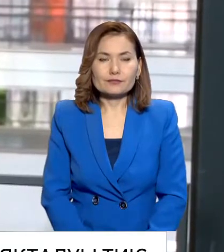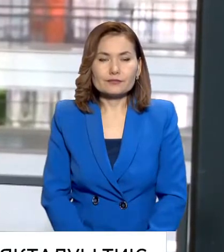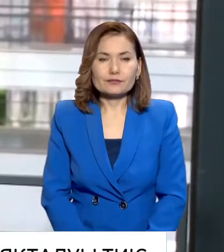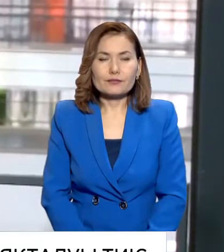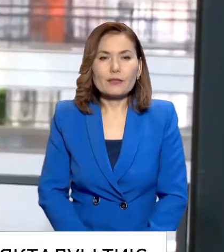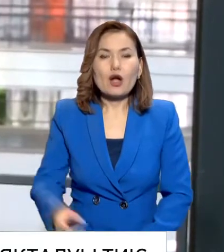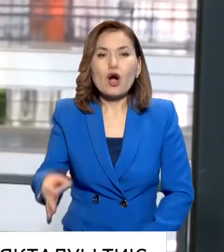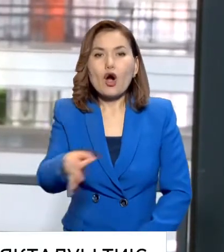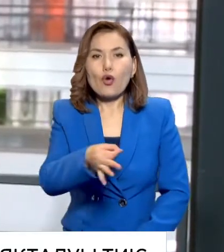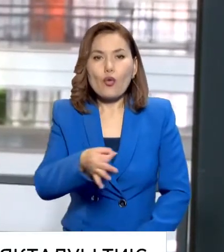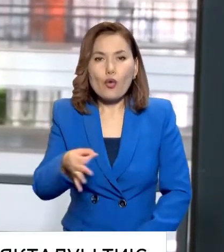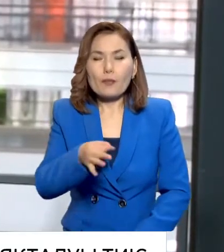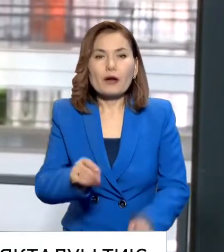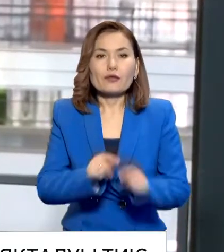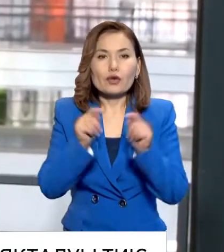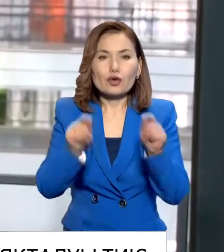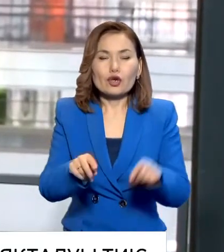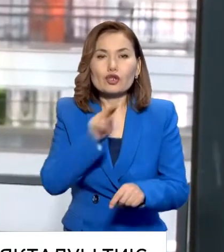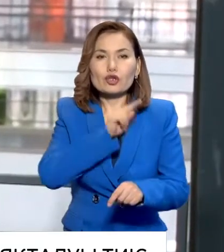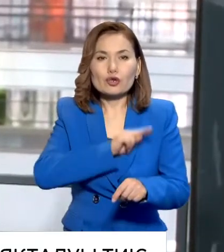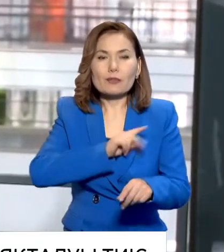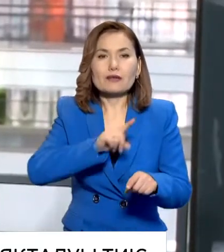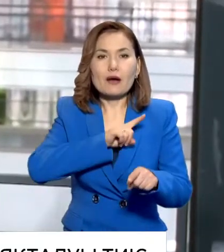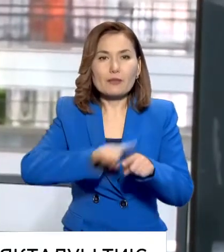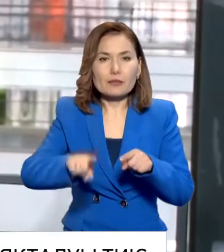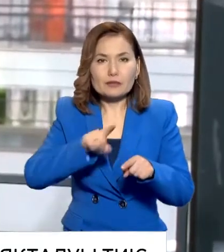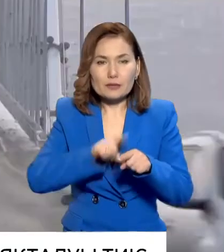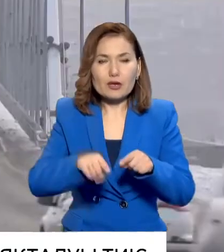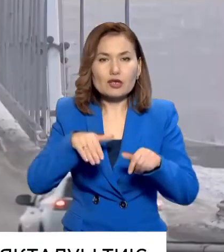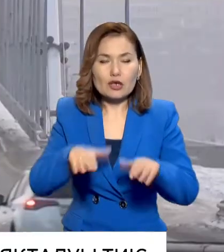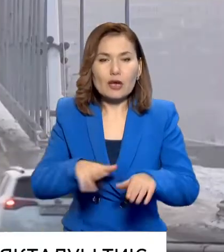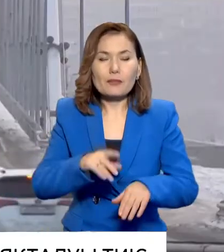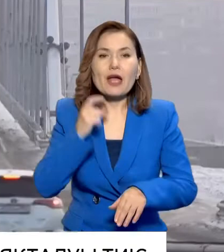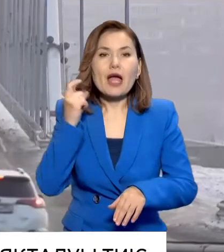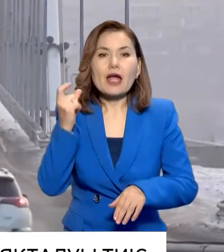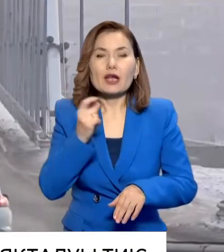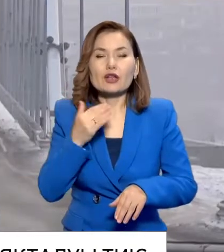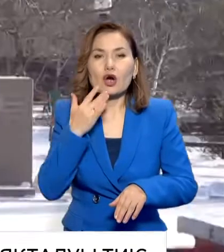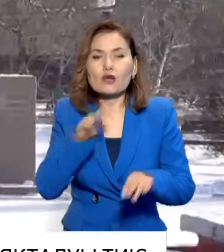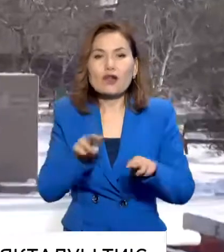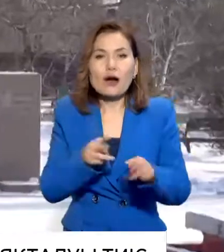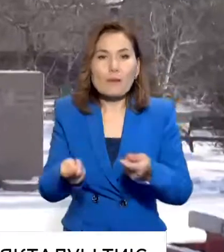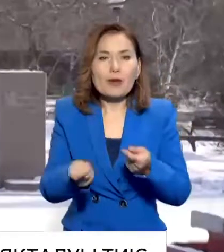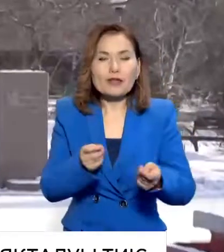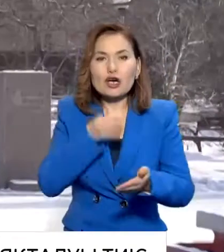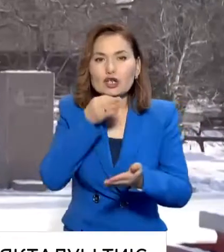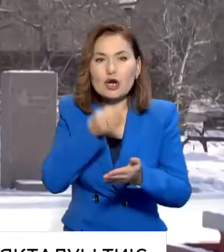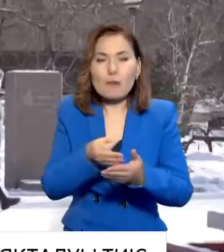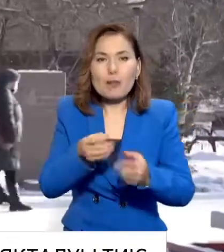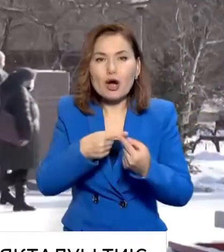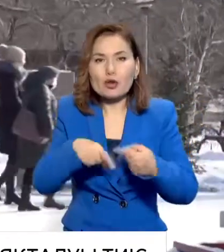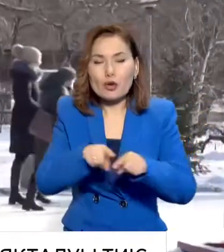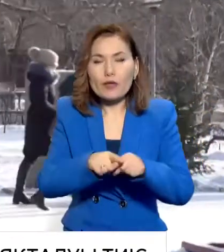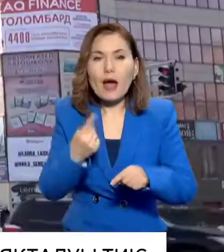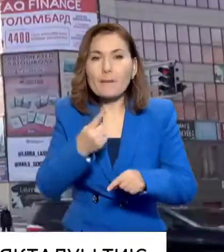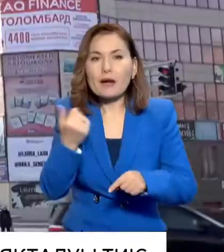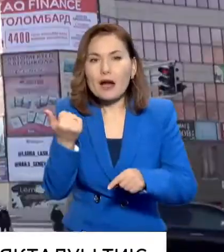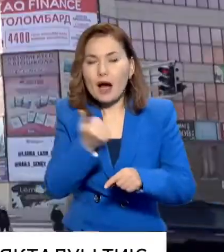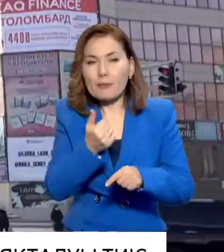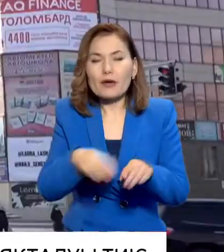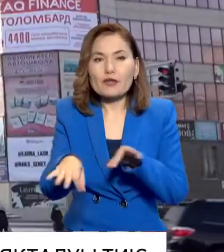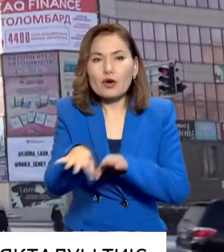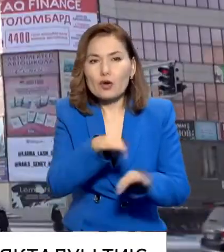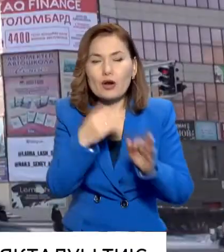Жаңа облыстарды құру жұмыстарын жеделдету үшін ұлттық экономика министрлігі мен жауапты органдарға бір аптада тиісті жол картасын